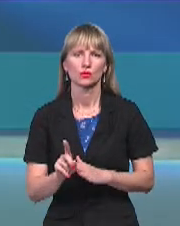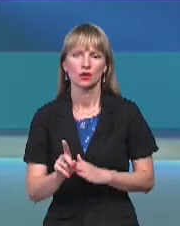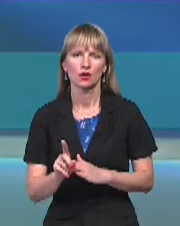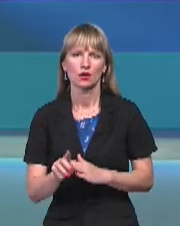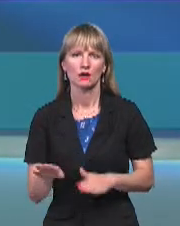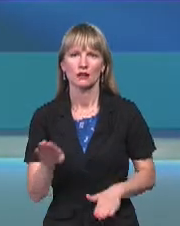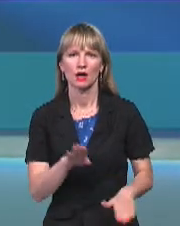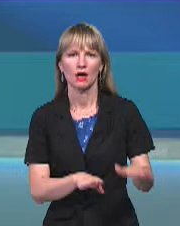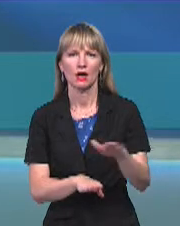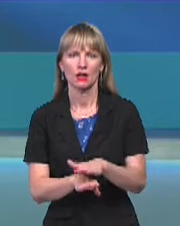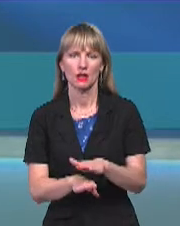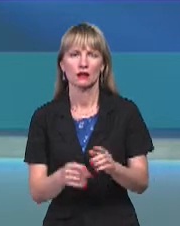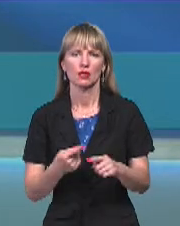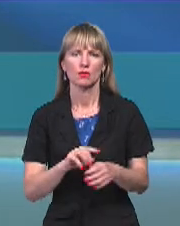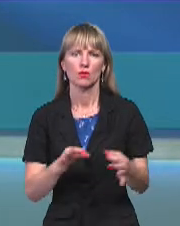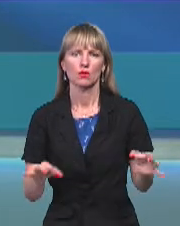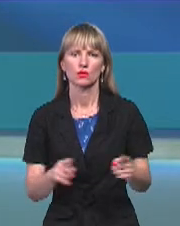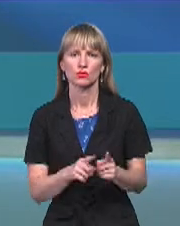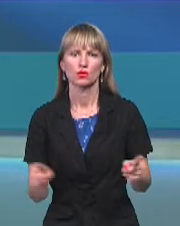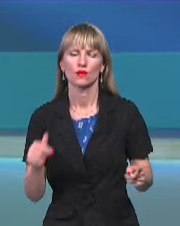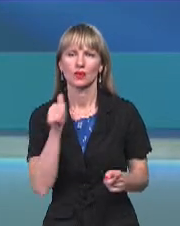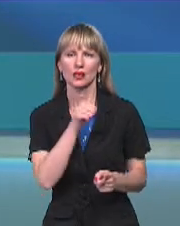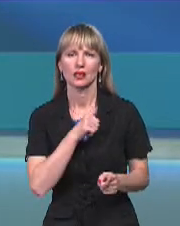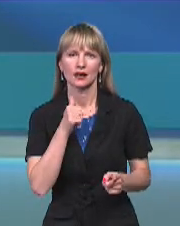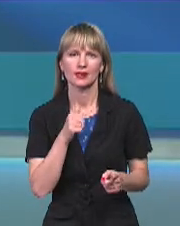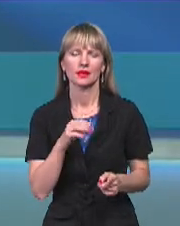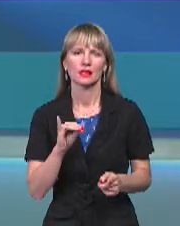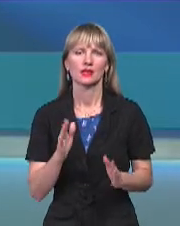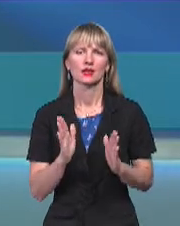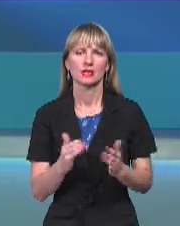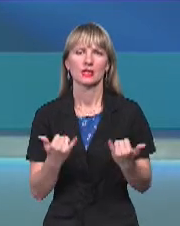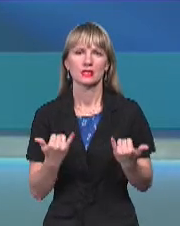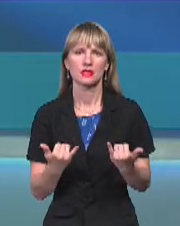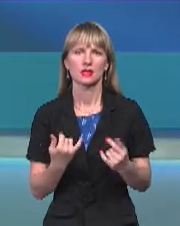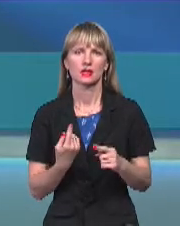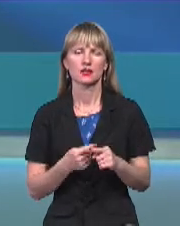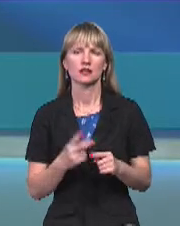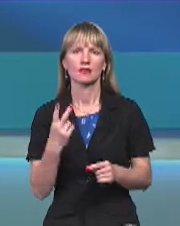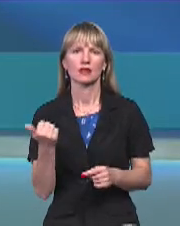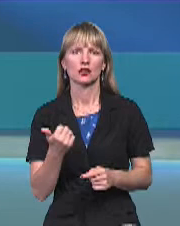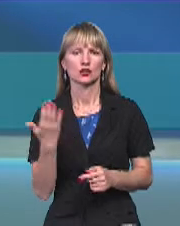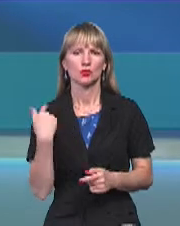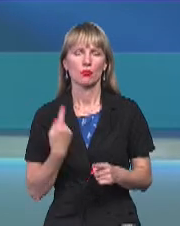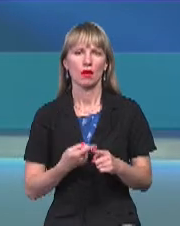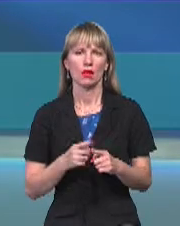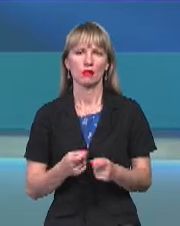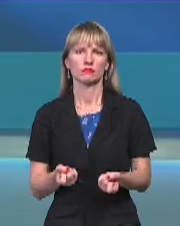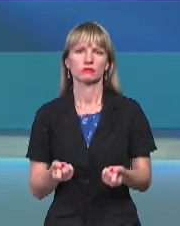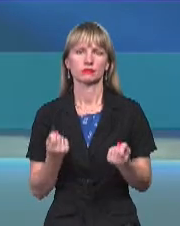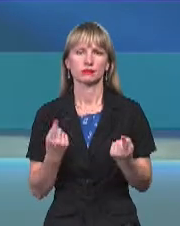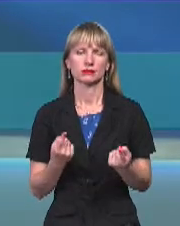накладка. Цей процес йшов рік, і тільки зараз, це два тижні тому, це вилізло.